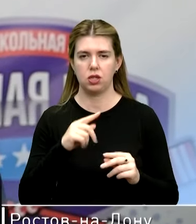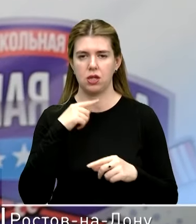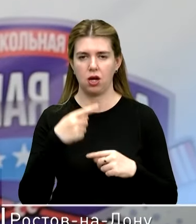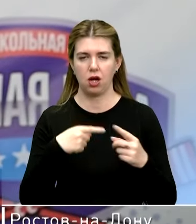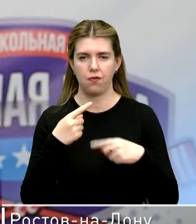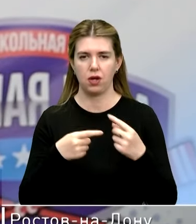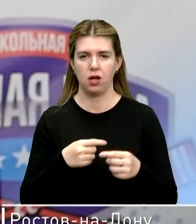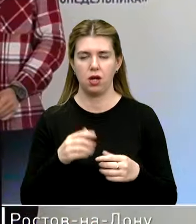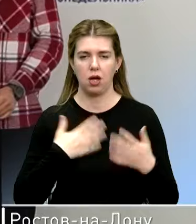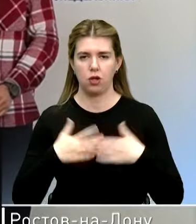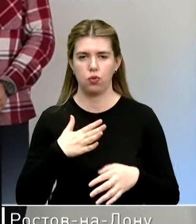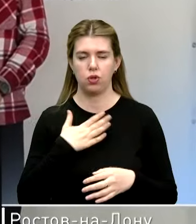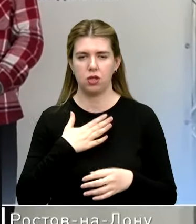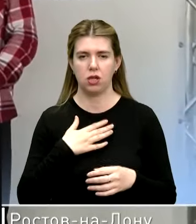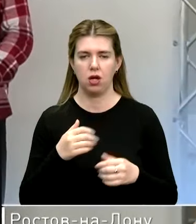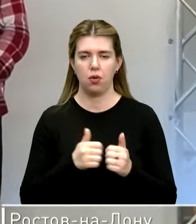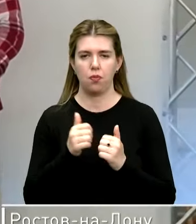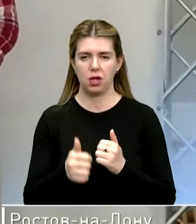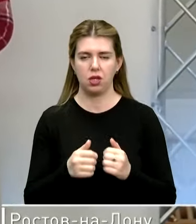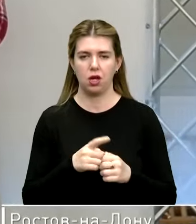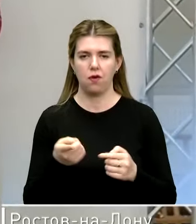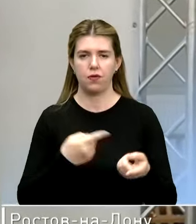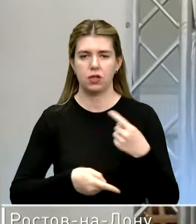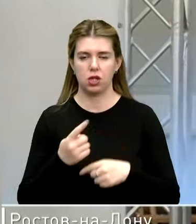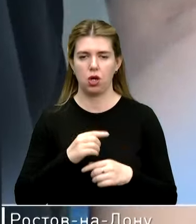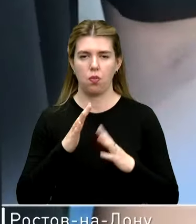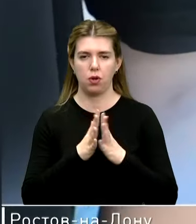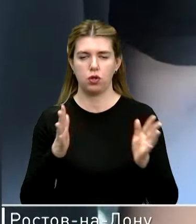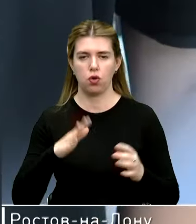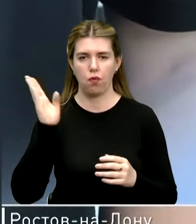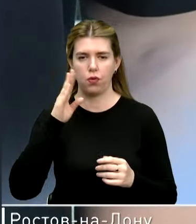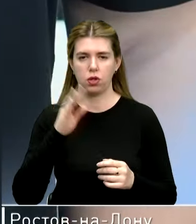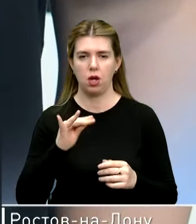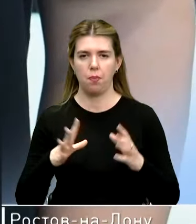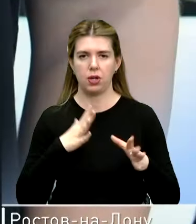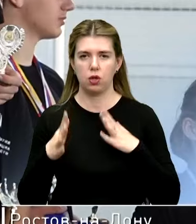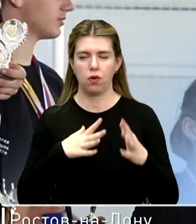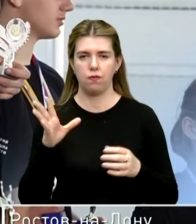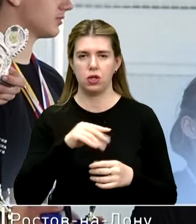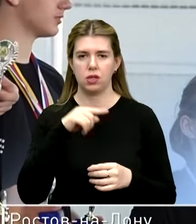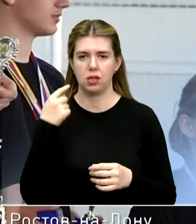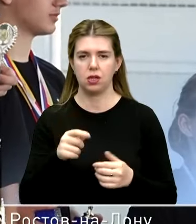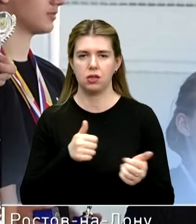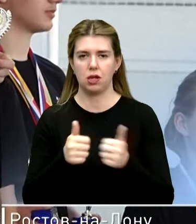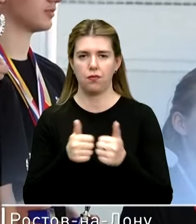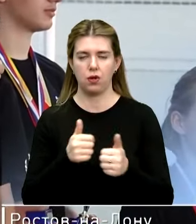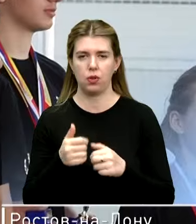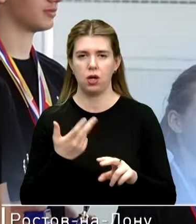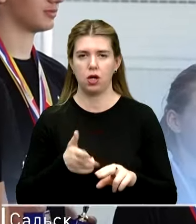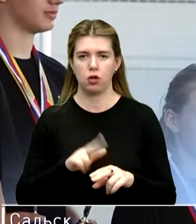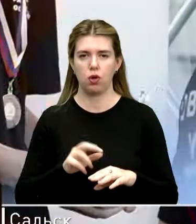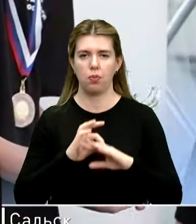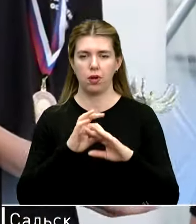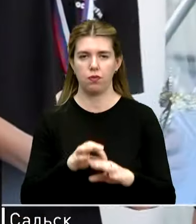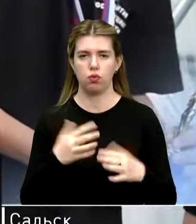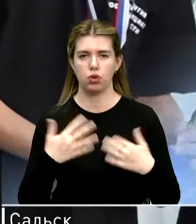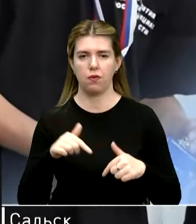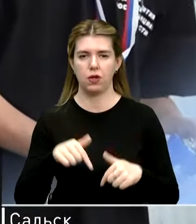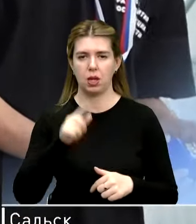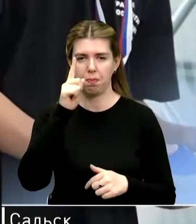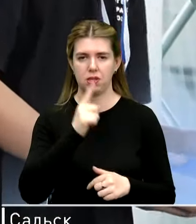говоря, радуют. Впереди у гребцов возвращение на большую воду и подготовка ко всероссийским соревнованиям, которые пройдут уже в